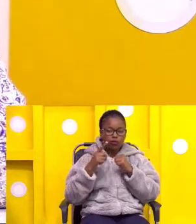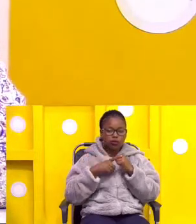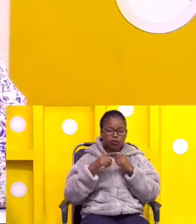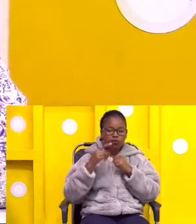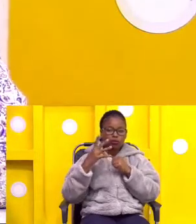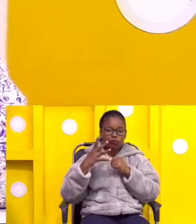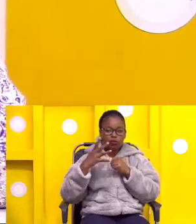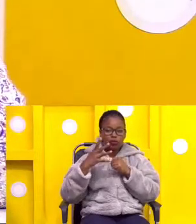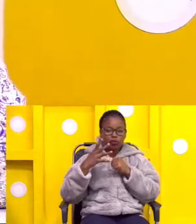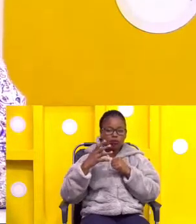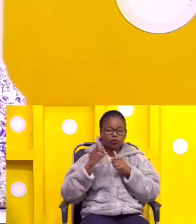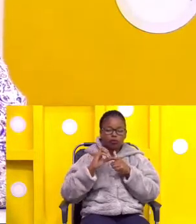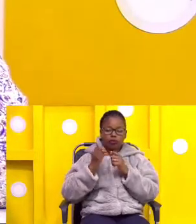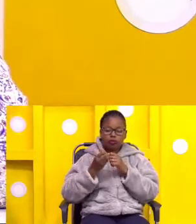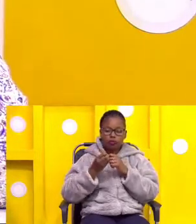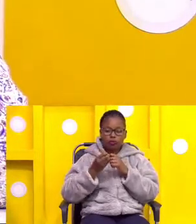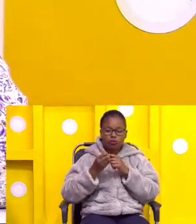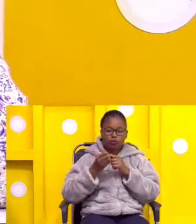0720443464, namba ya Reverend Lecho